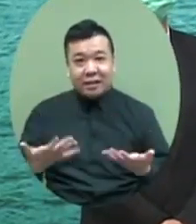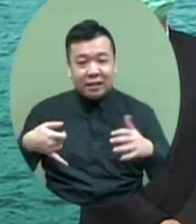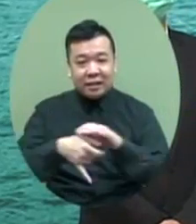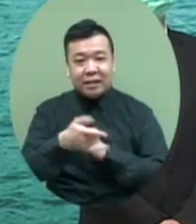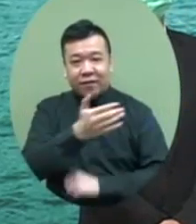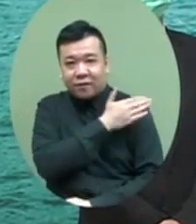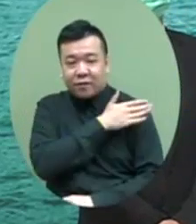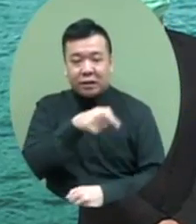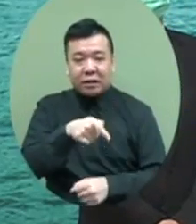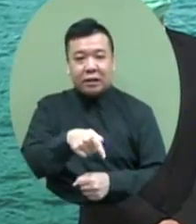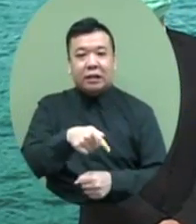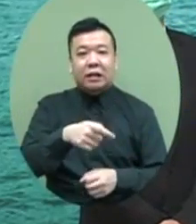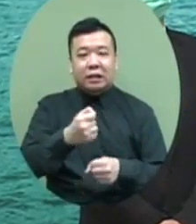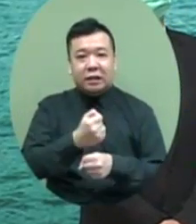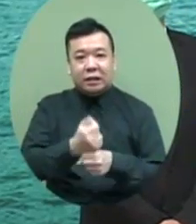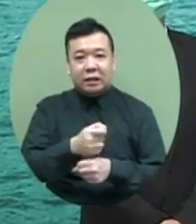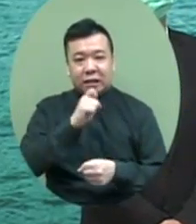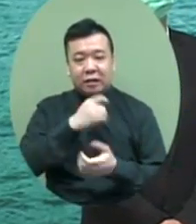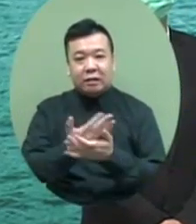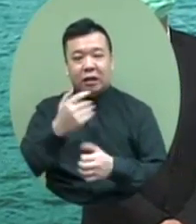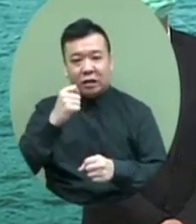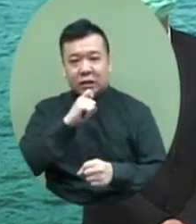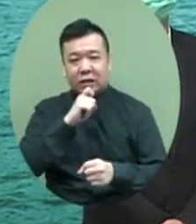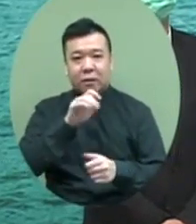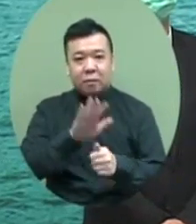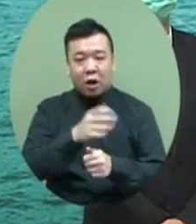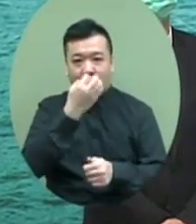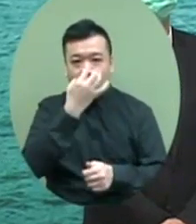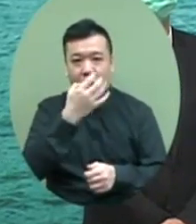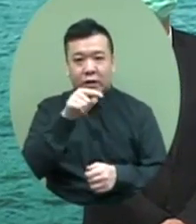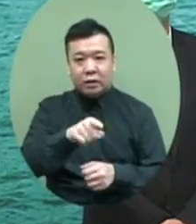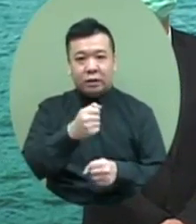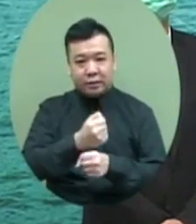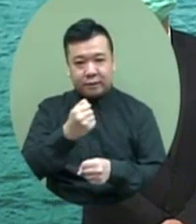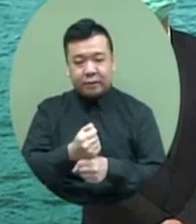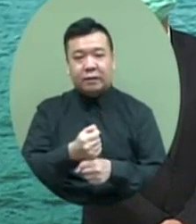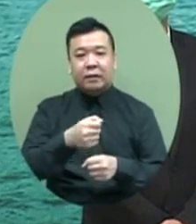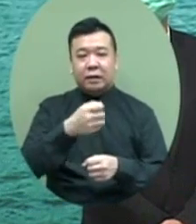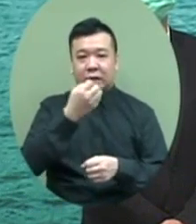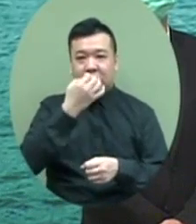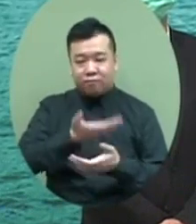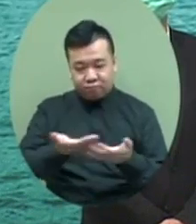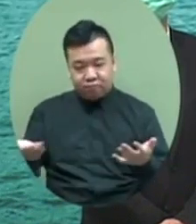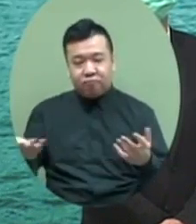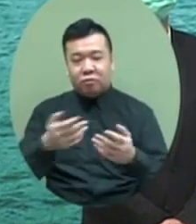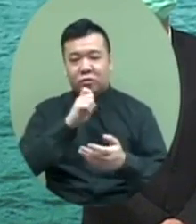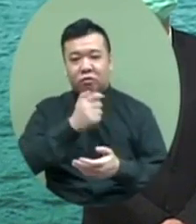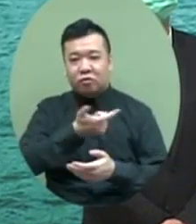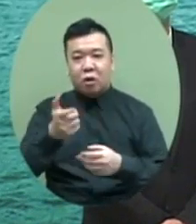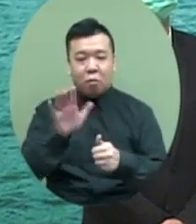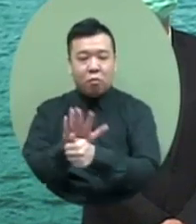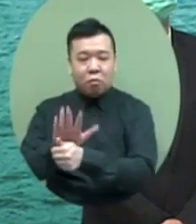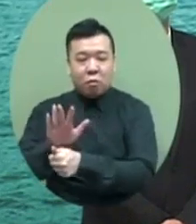問責的團隊，去為我們繼續在不同的崗位上面，為我們香港的打工仔以及我們香港廣大市民去繼續去做